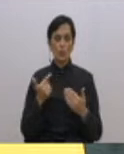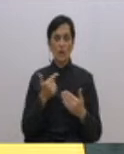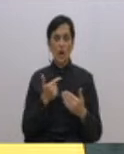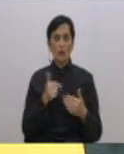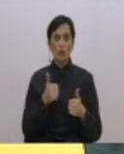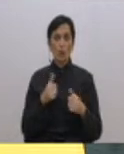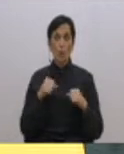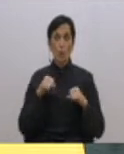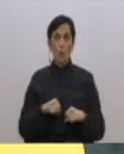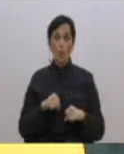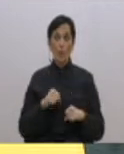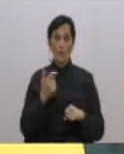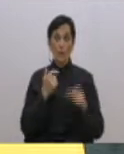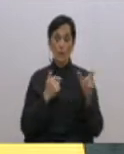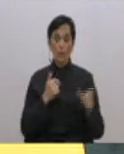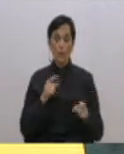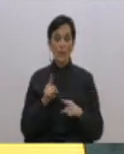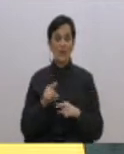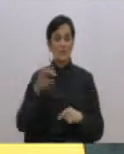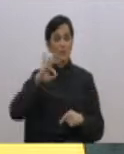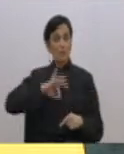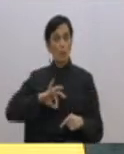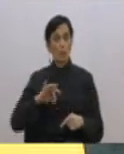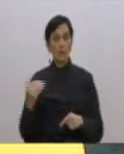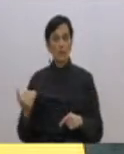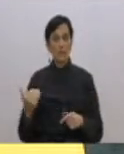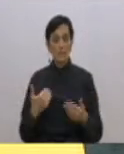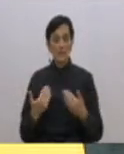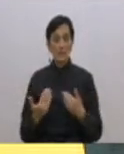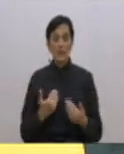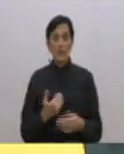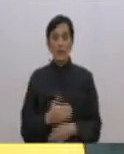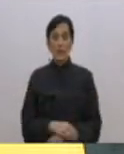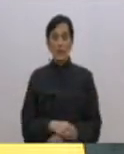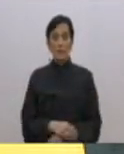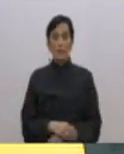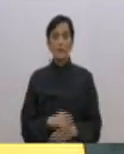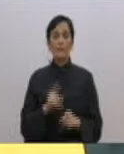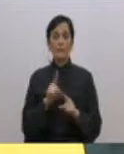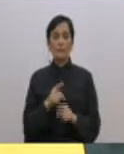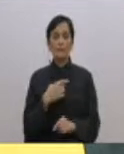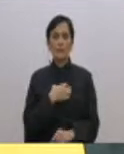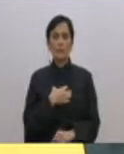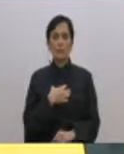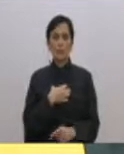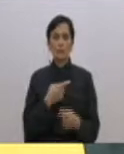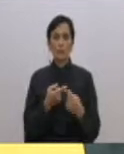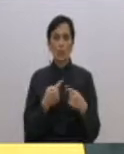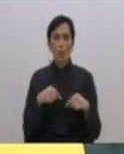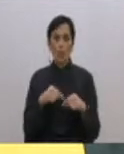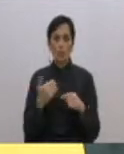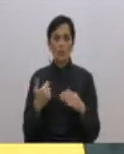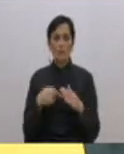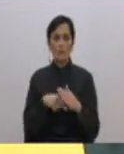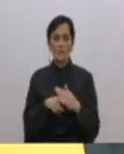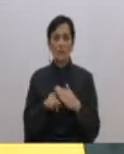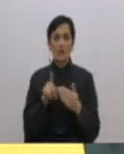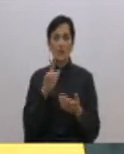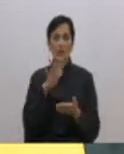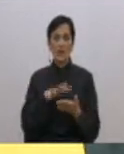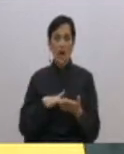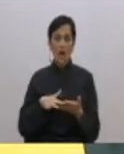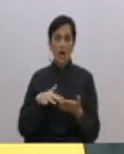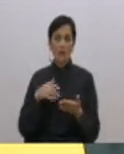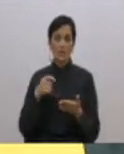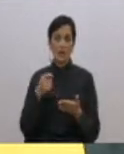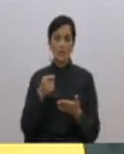როგორც უფლებათა მფლობელების ისე მოსარგებლებთან მიმართ. Ასევე მნიშვნელოვანია, რომ ორგანიზაციის მიერ წარდგენილ განაცხადს